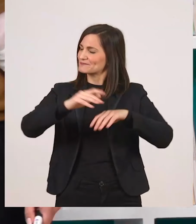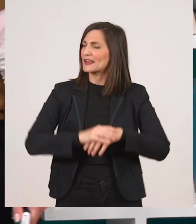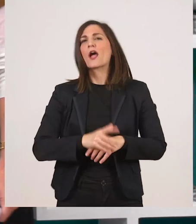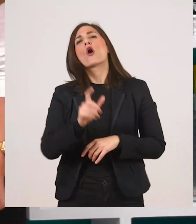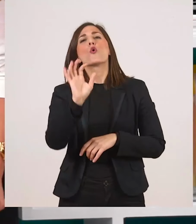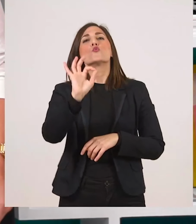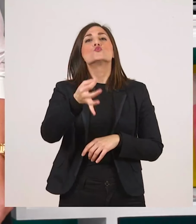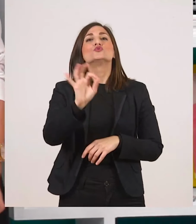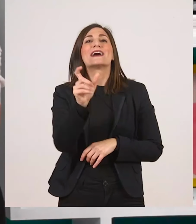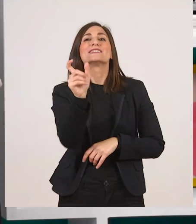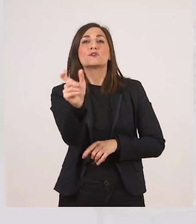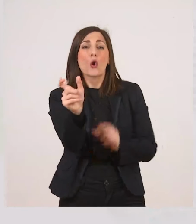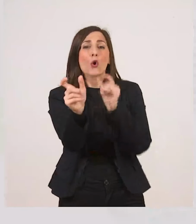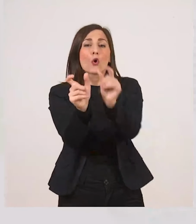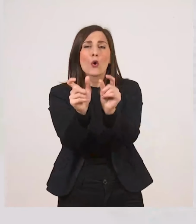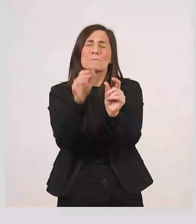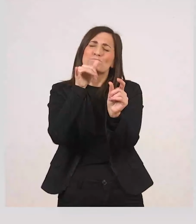πάντα το άρθρο.